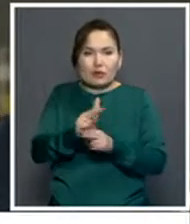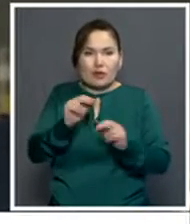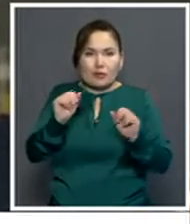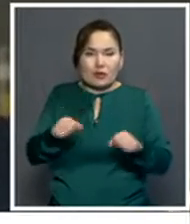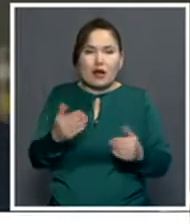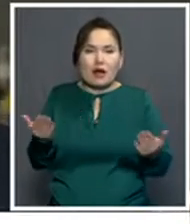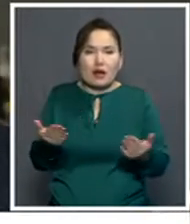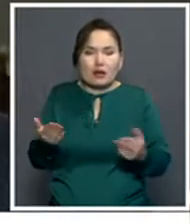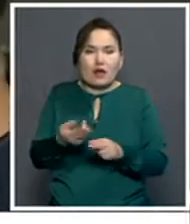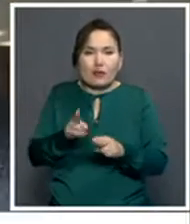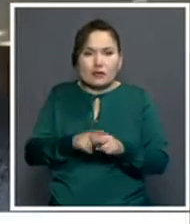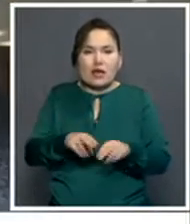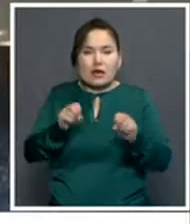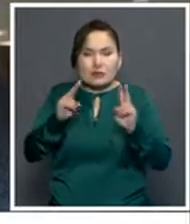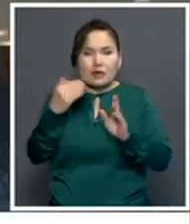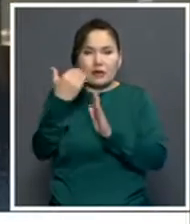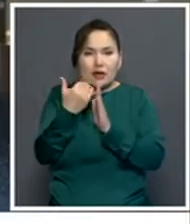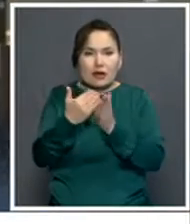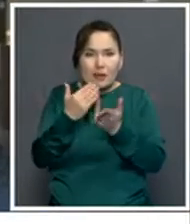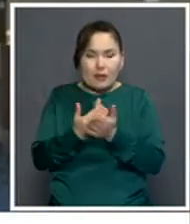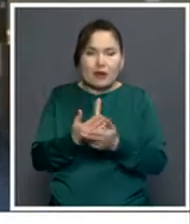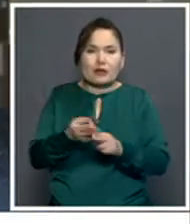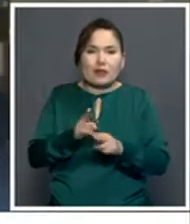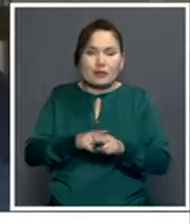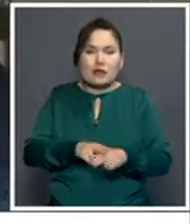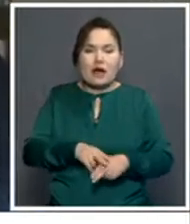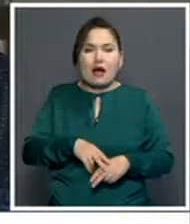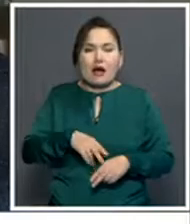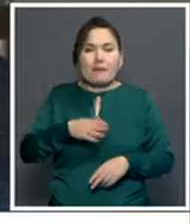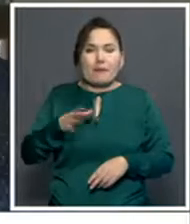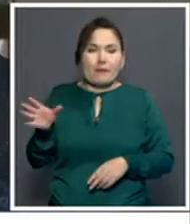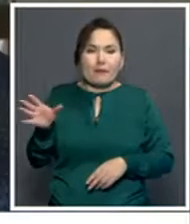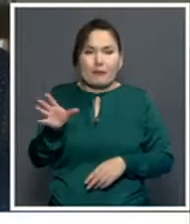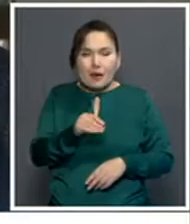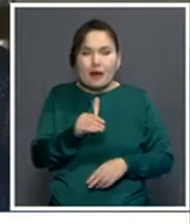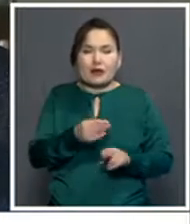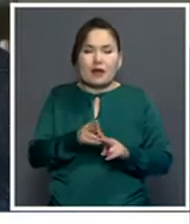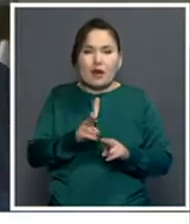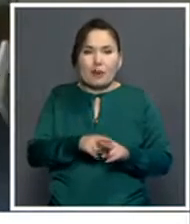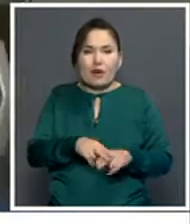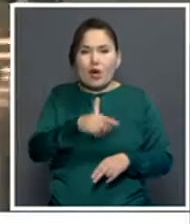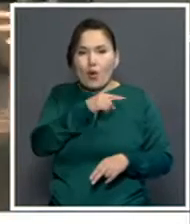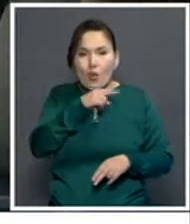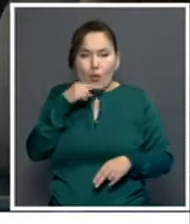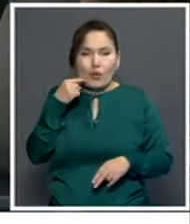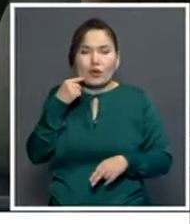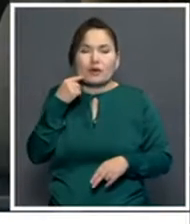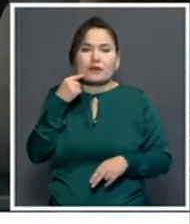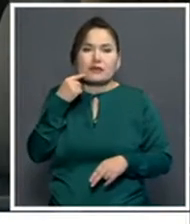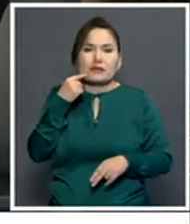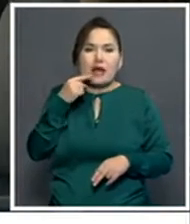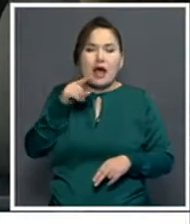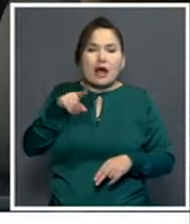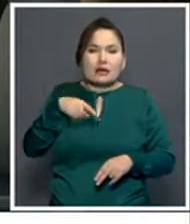Қалай? Методикамен. Шет тілі ретінде өреге қазақ тілін. Сөз бәрін салыстырып, орыс тілімен салыстырып.